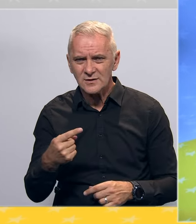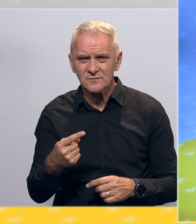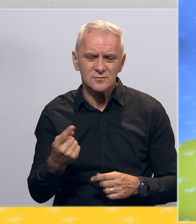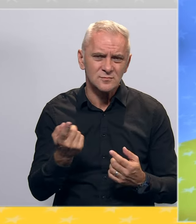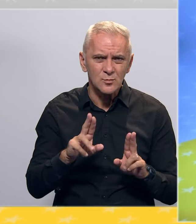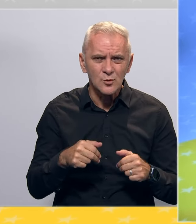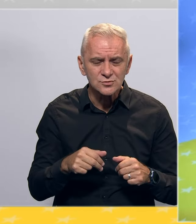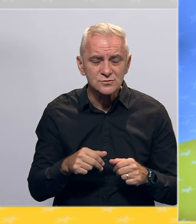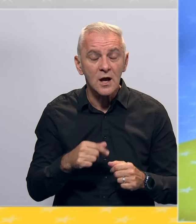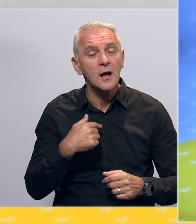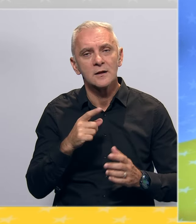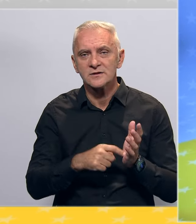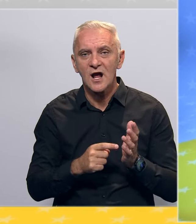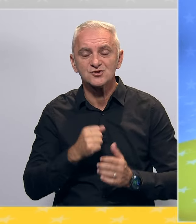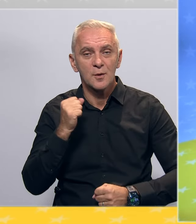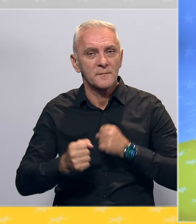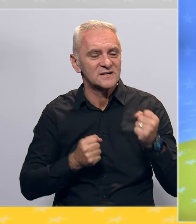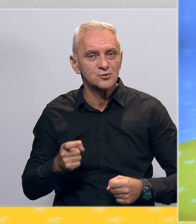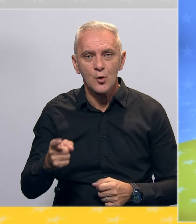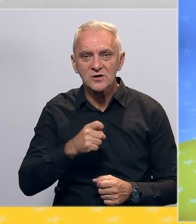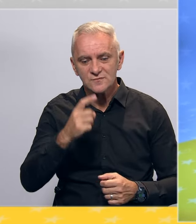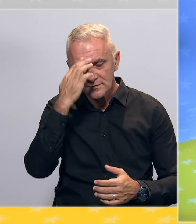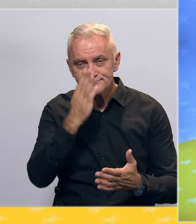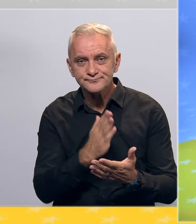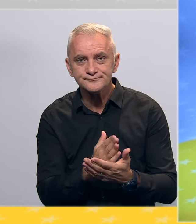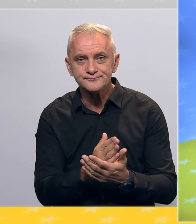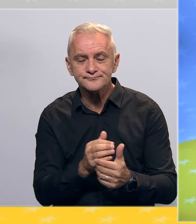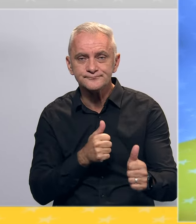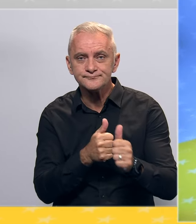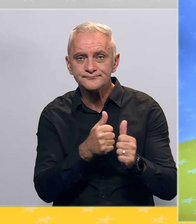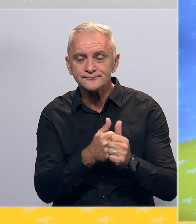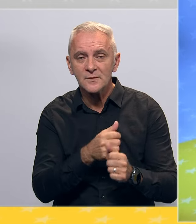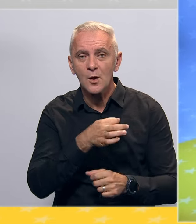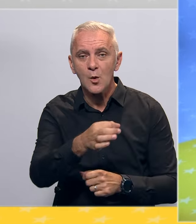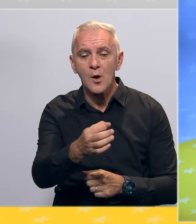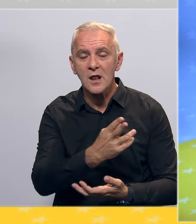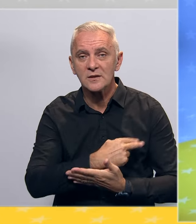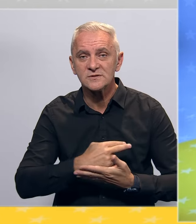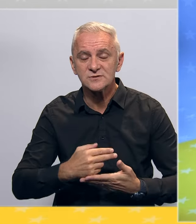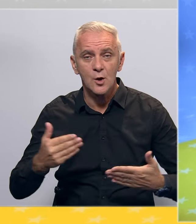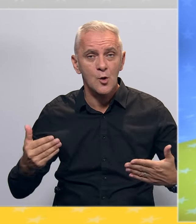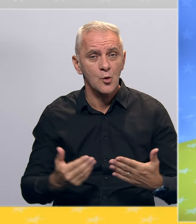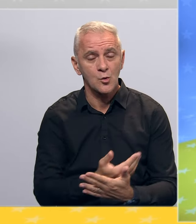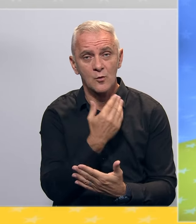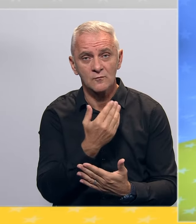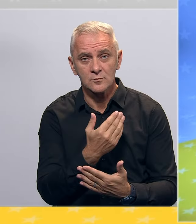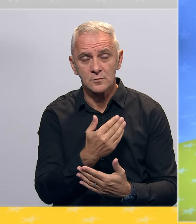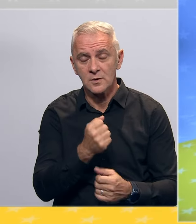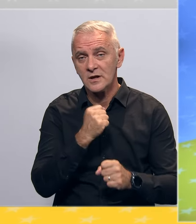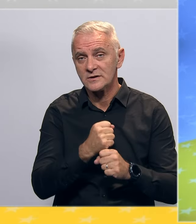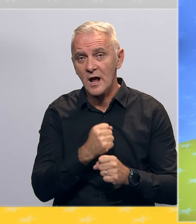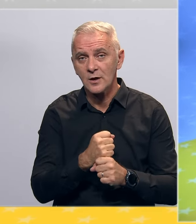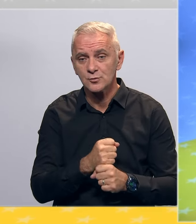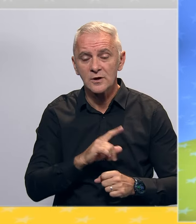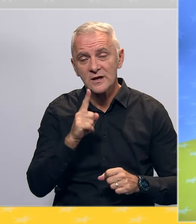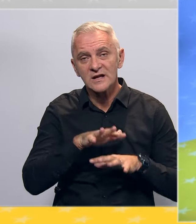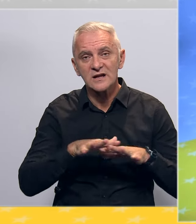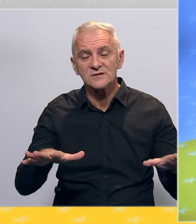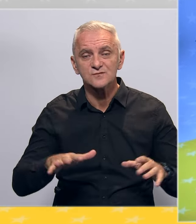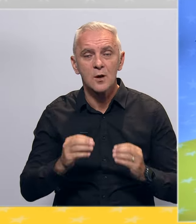zahtijevaju naše brzo organizovanje i prilagođavanje naše lokalne administracije novim trendovima privrednog i cjelokupnog razvoja općine